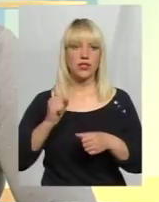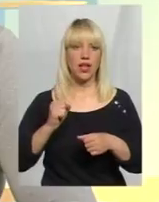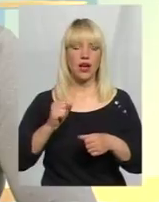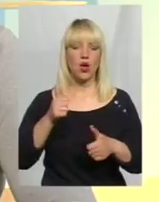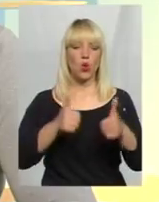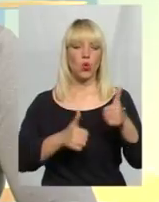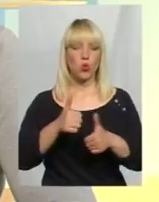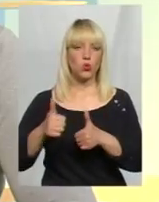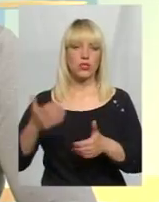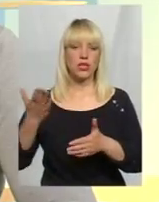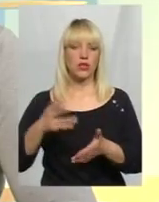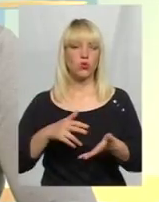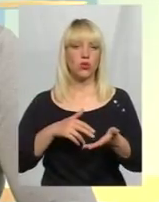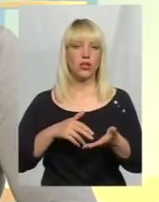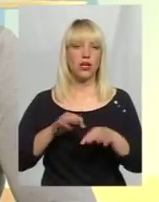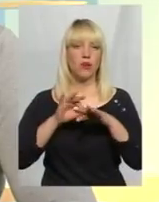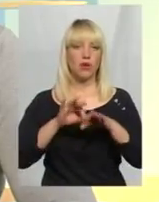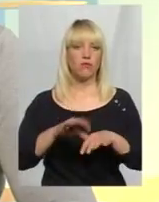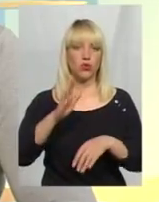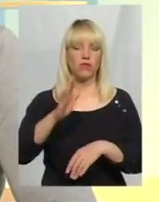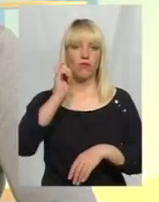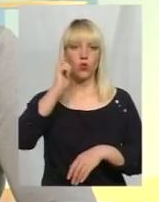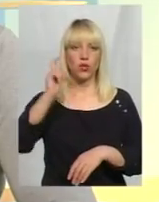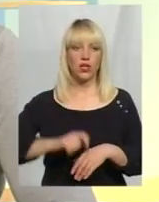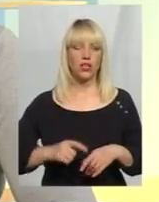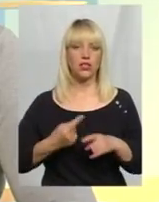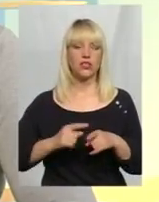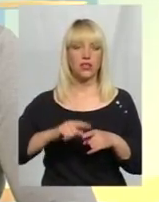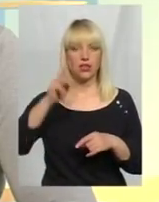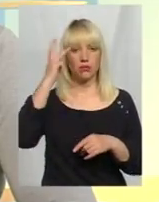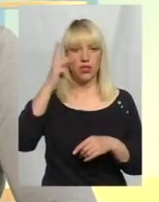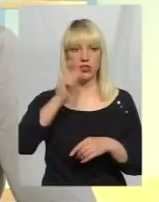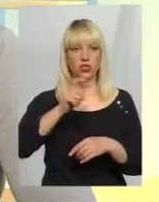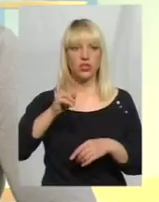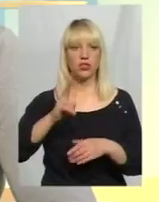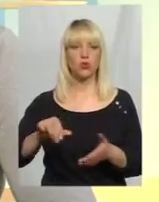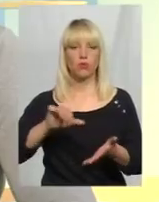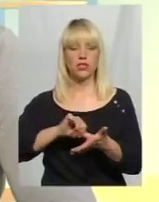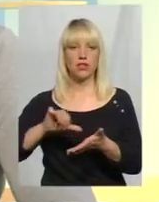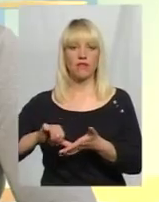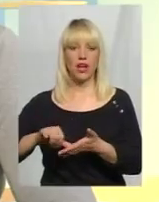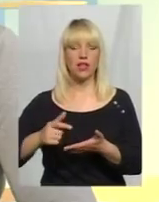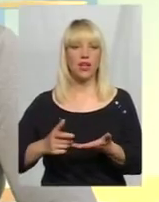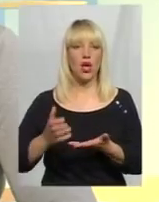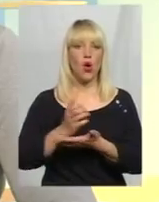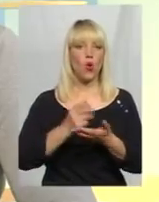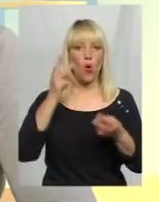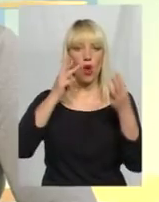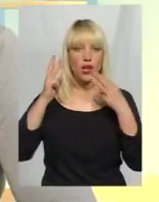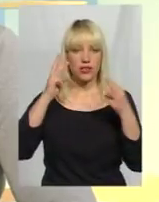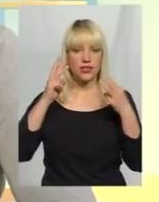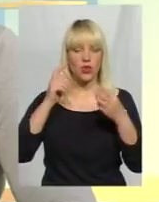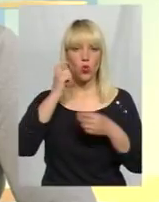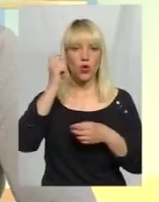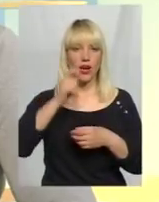конкурсы, которые проходят в Украине. Те хмельничанки, которые представляли коллекции украинских дизайнеров,